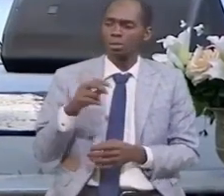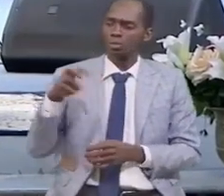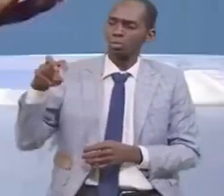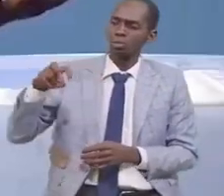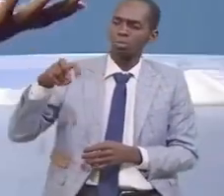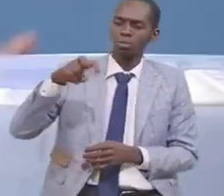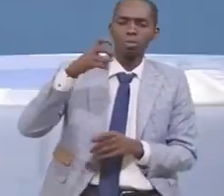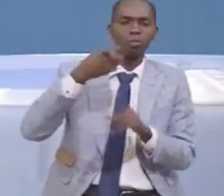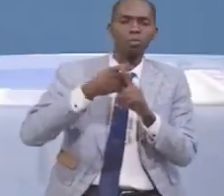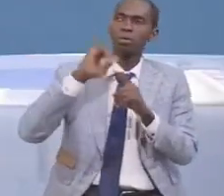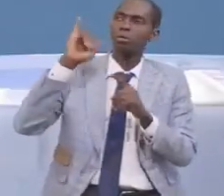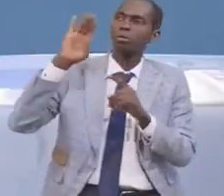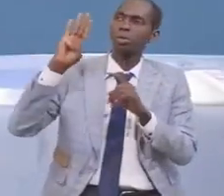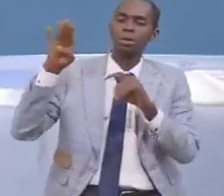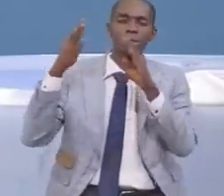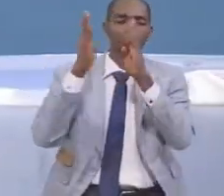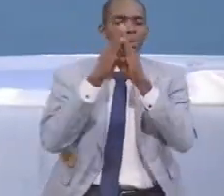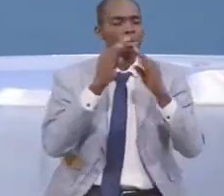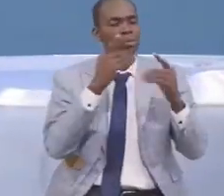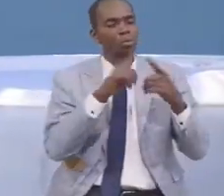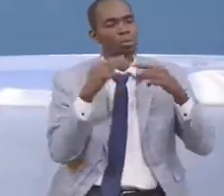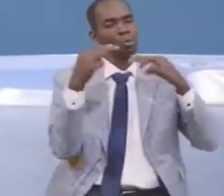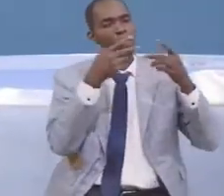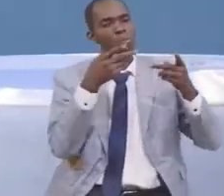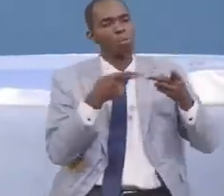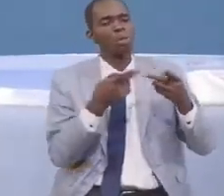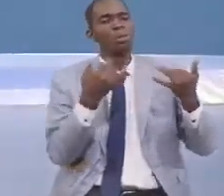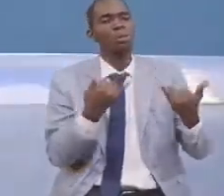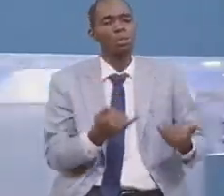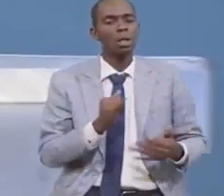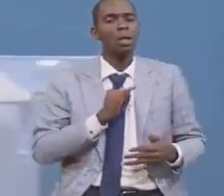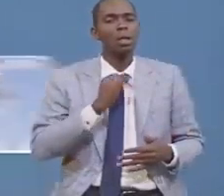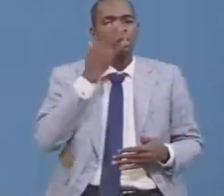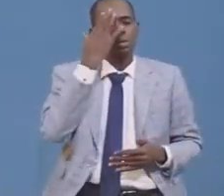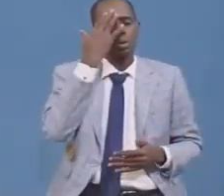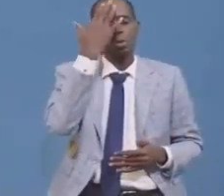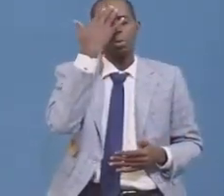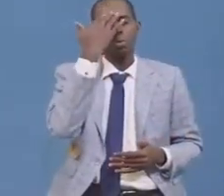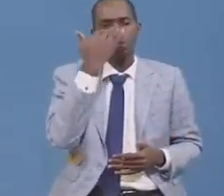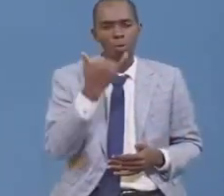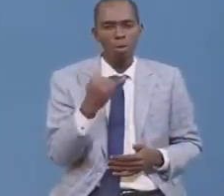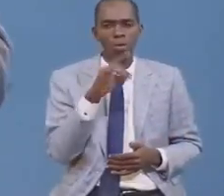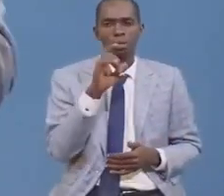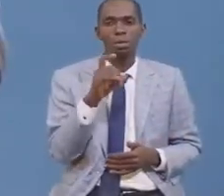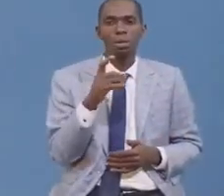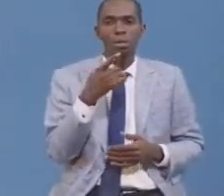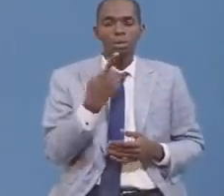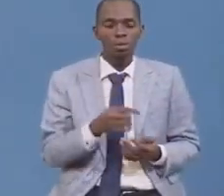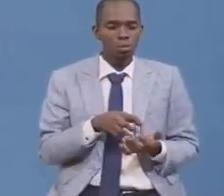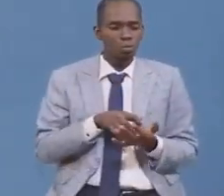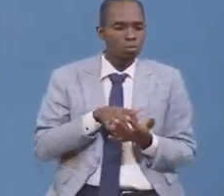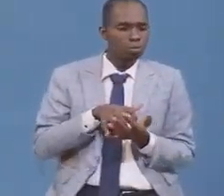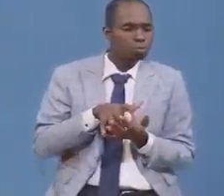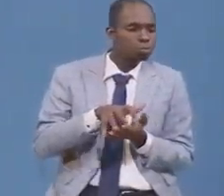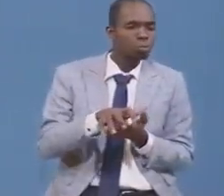took. Now I know why. నేను చేసిన ప్రయాణం ఎందుకో ఇప్పుడు నాకు తెలుసు. The rough road I have